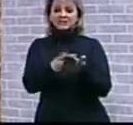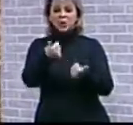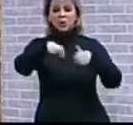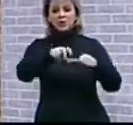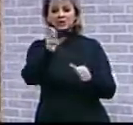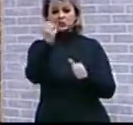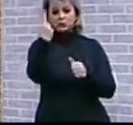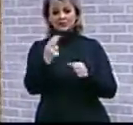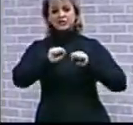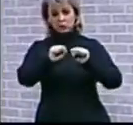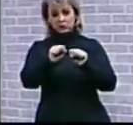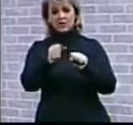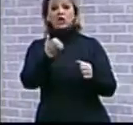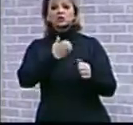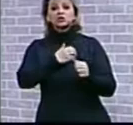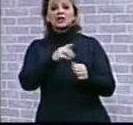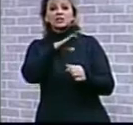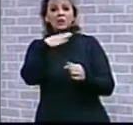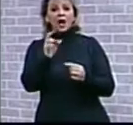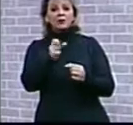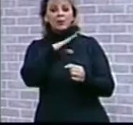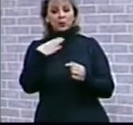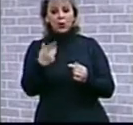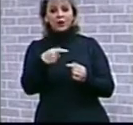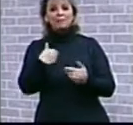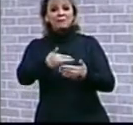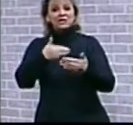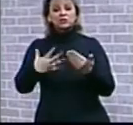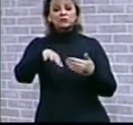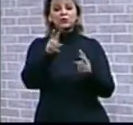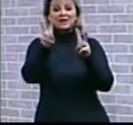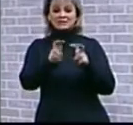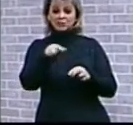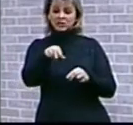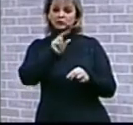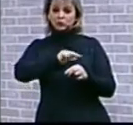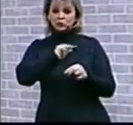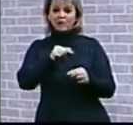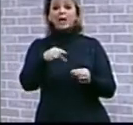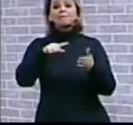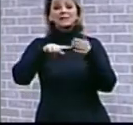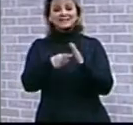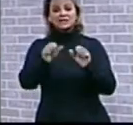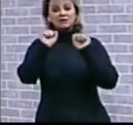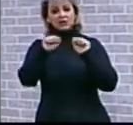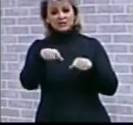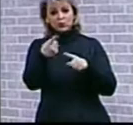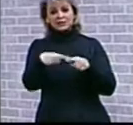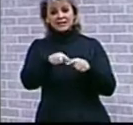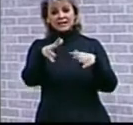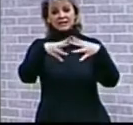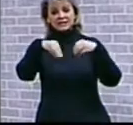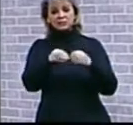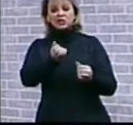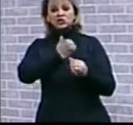органы соцзащиты. Желающих как бы много. Мы прежде всего рассматриваем и трудовой потенциал, и возможности данной семьи, и